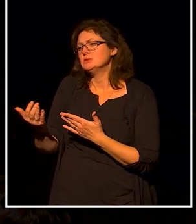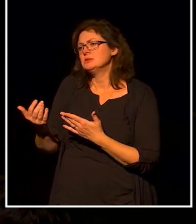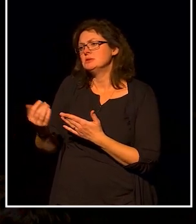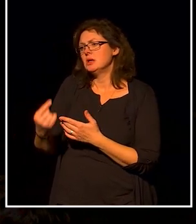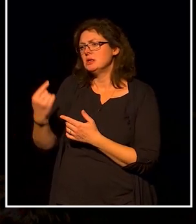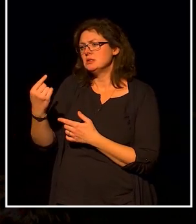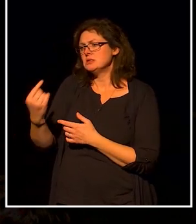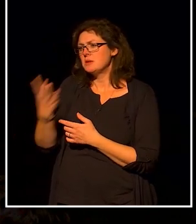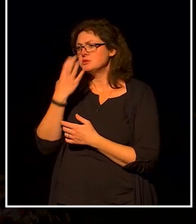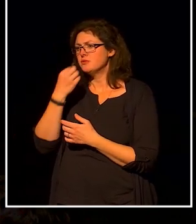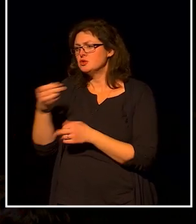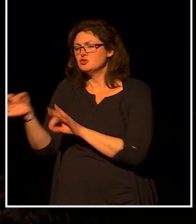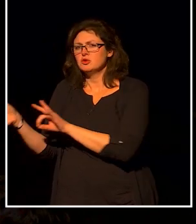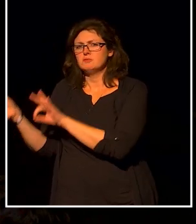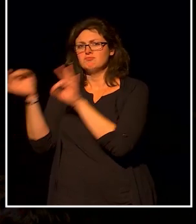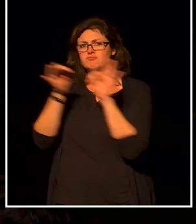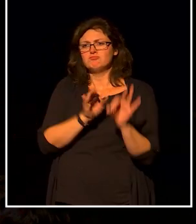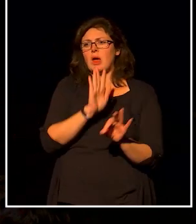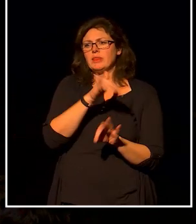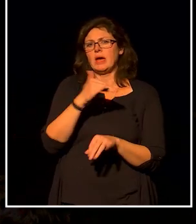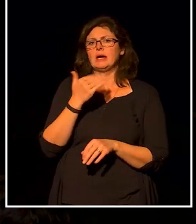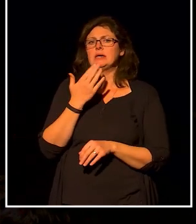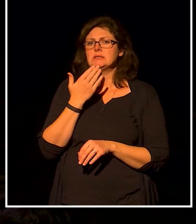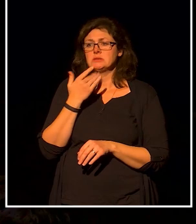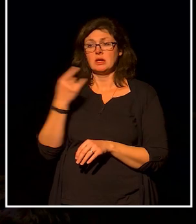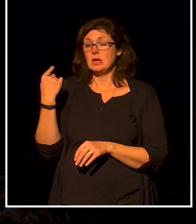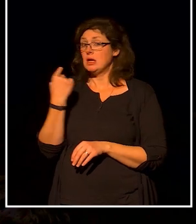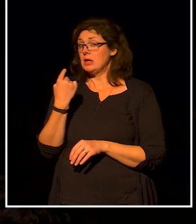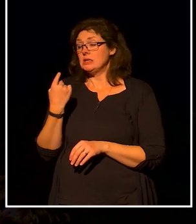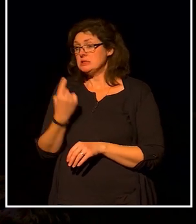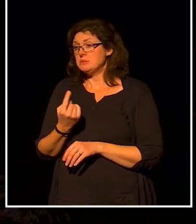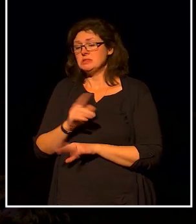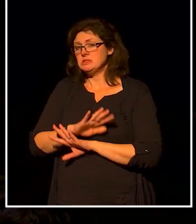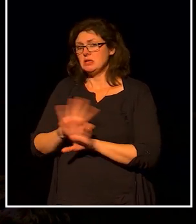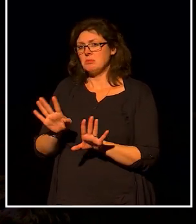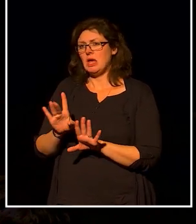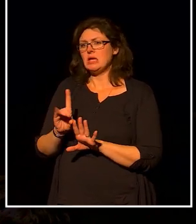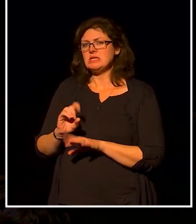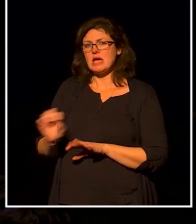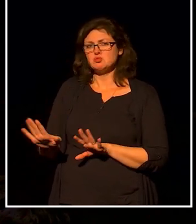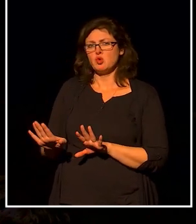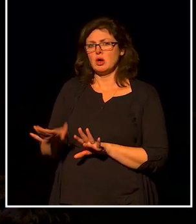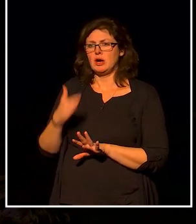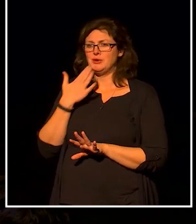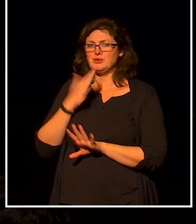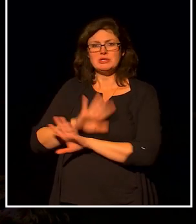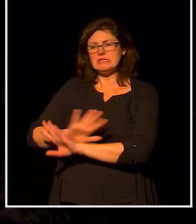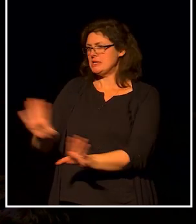nach Israel überzusiedeln. Du bist kein Diaspora-Jude mehr.